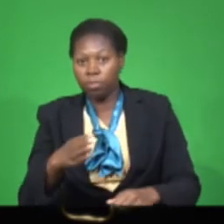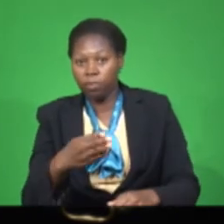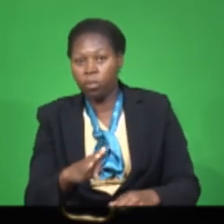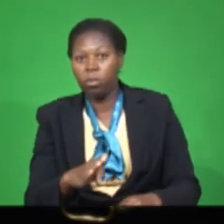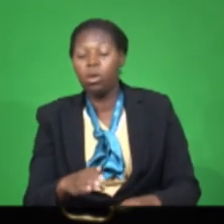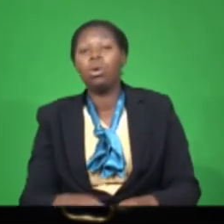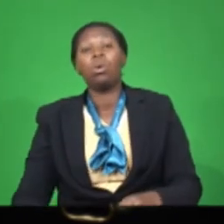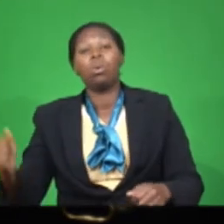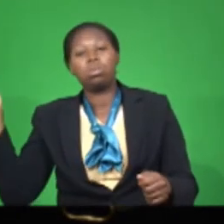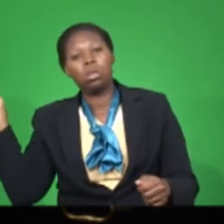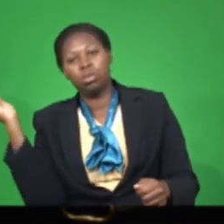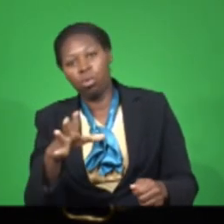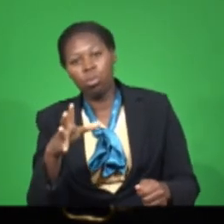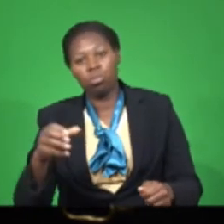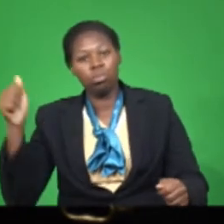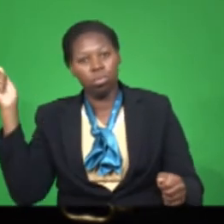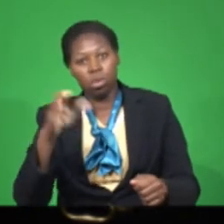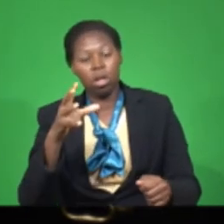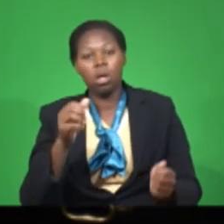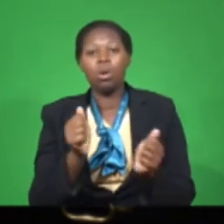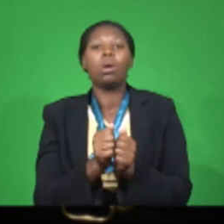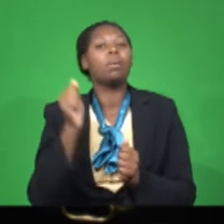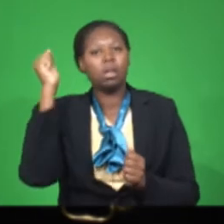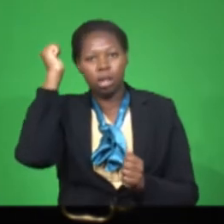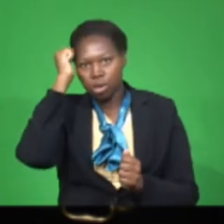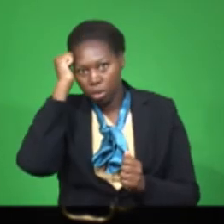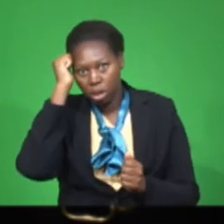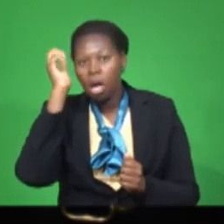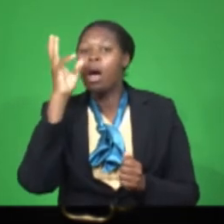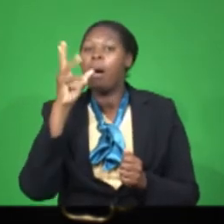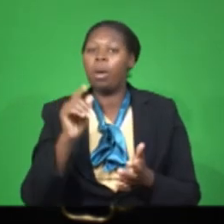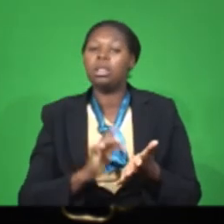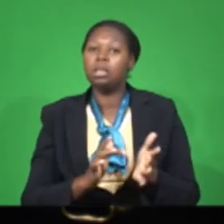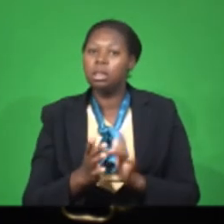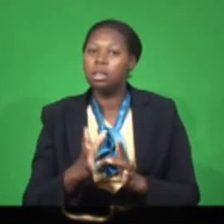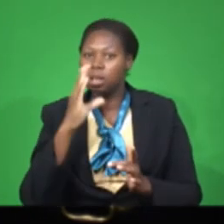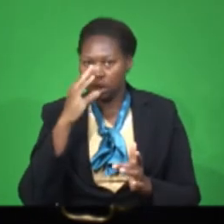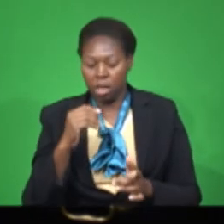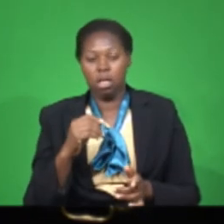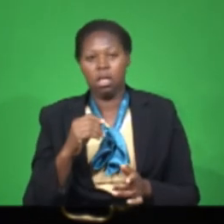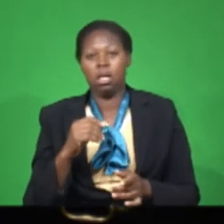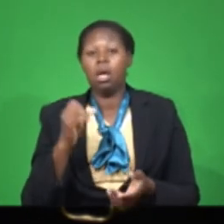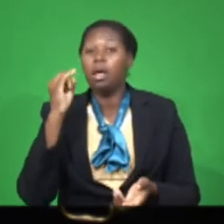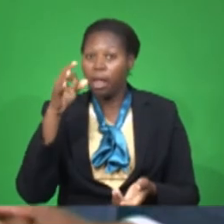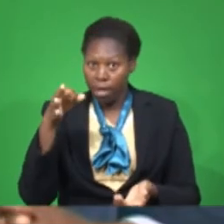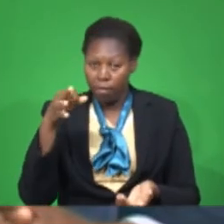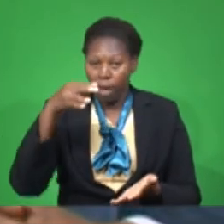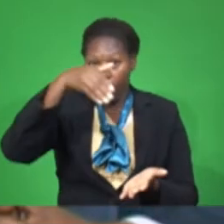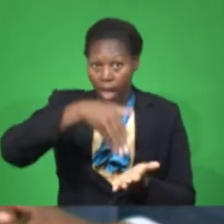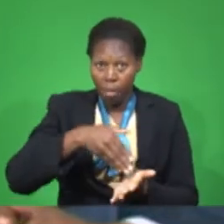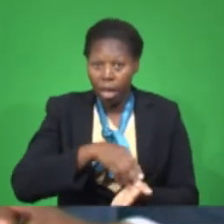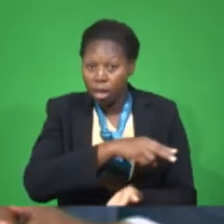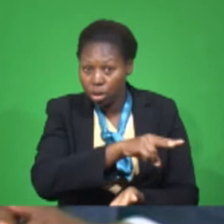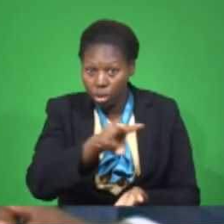Ehe. Asi pakati pei, kana paine asina chake chitema, ndaifanira kutanga kutora dombo